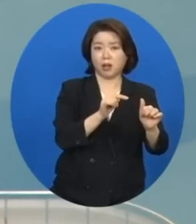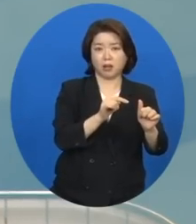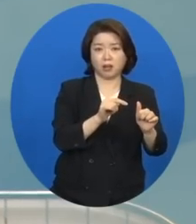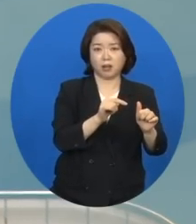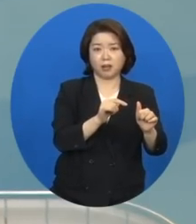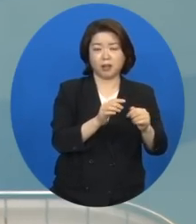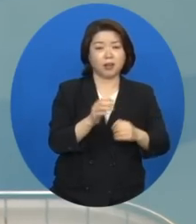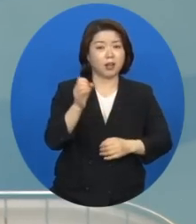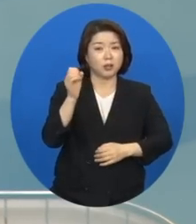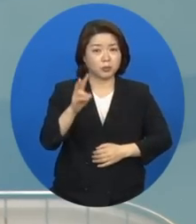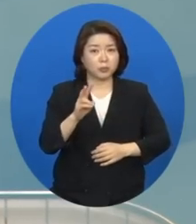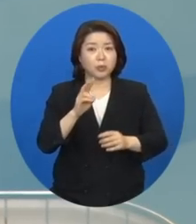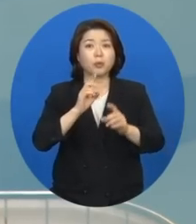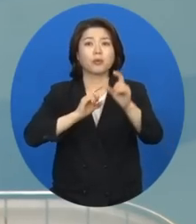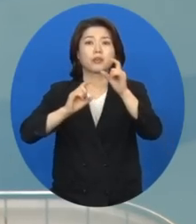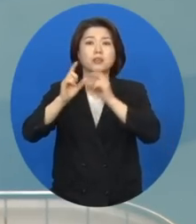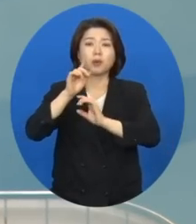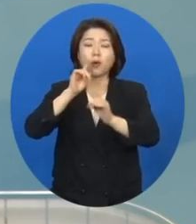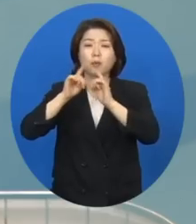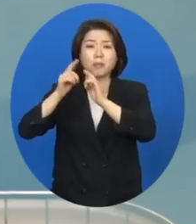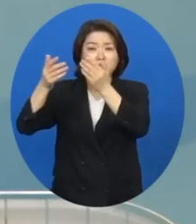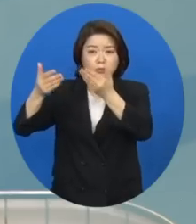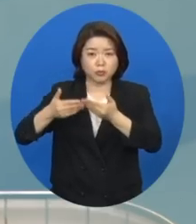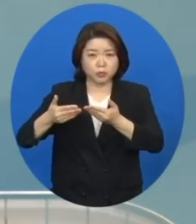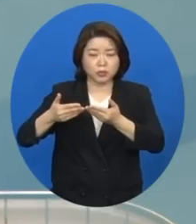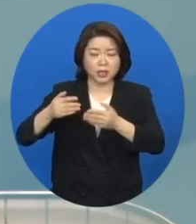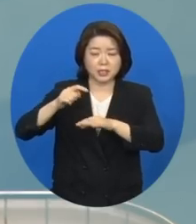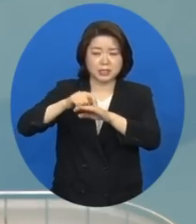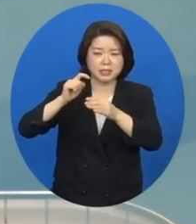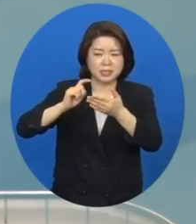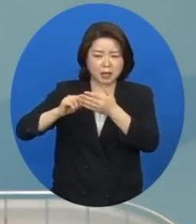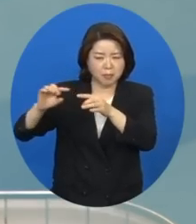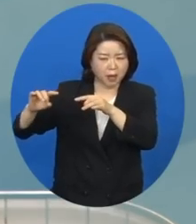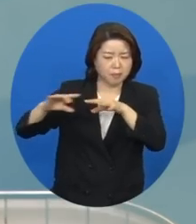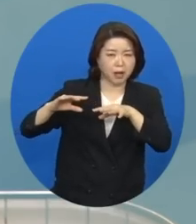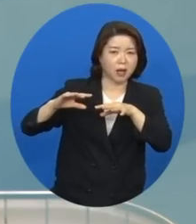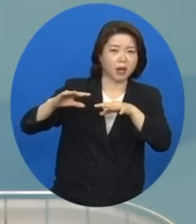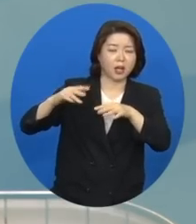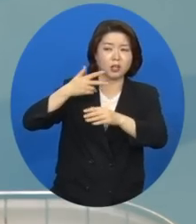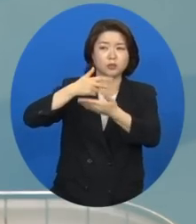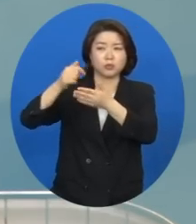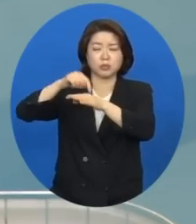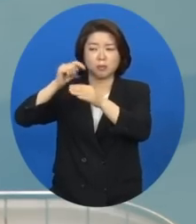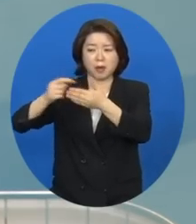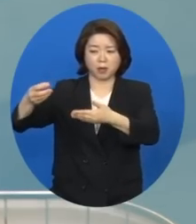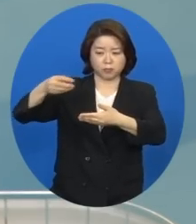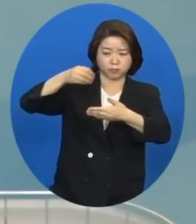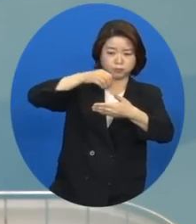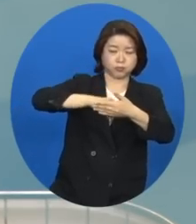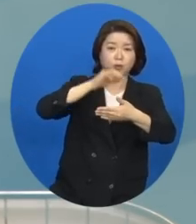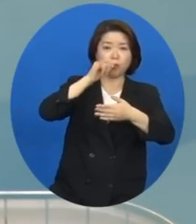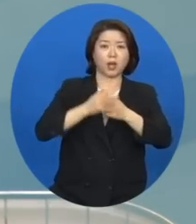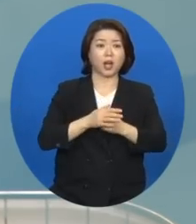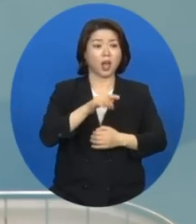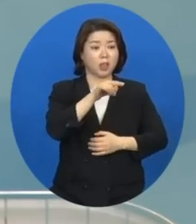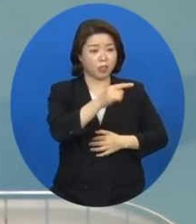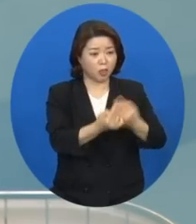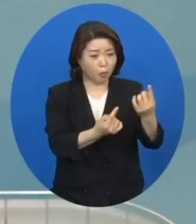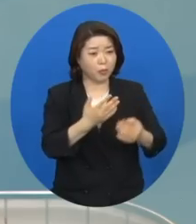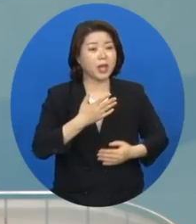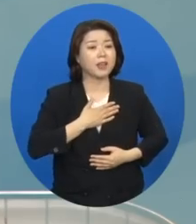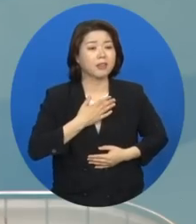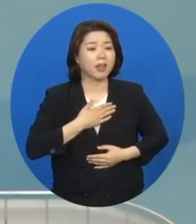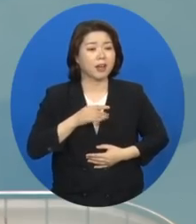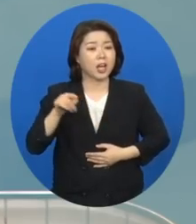이렇게 덧붙여서 제 마음에 주님의 마음을 부어주세요. 너보다 내가